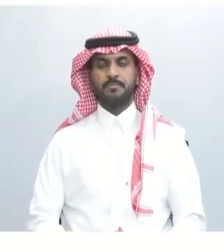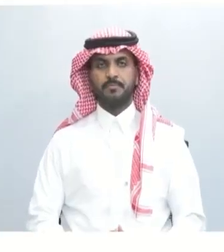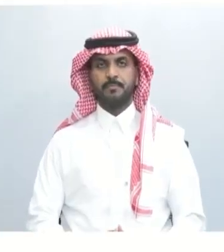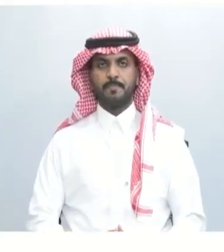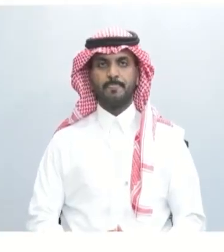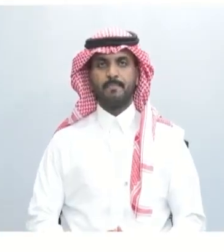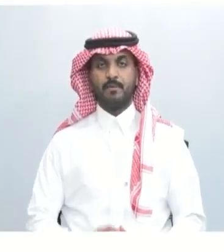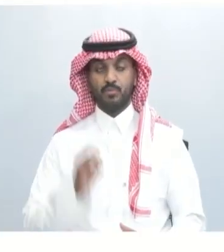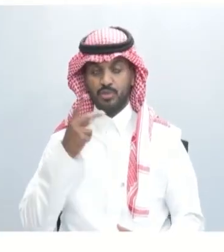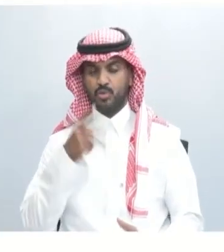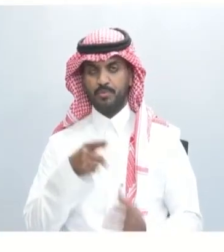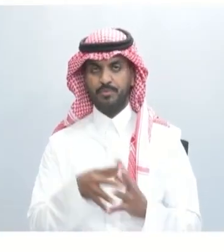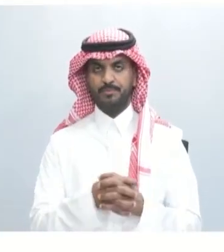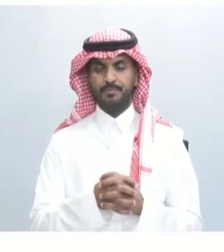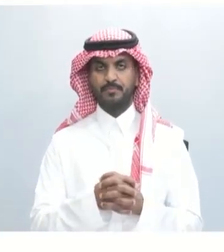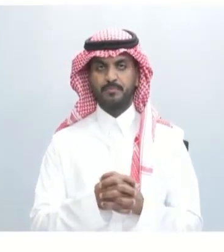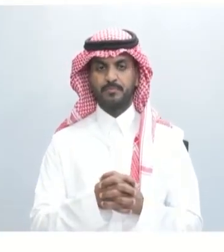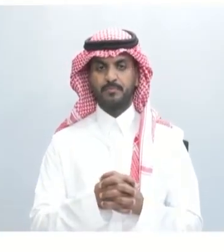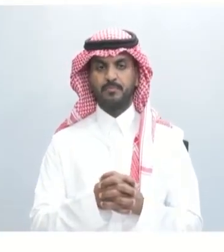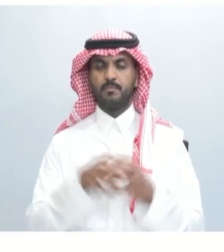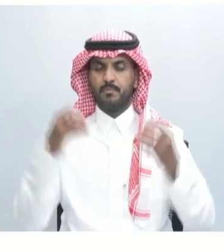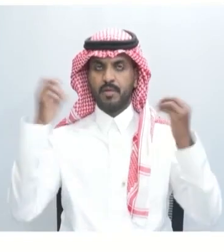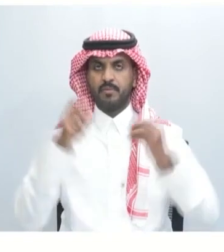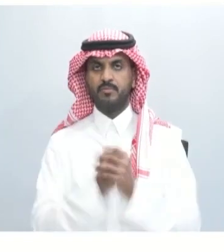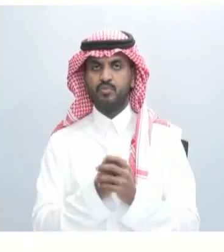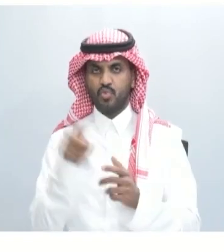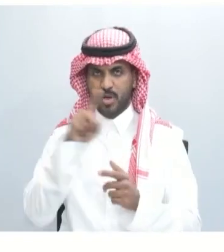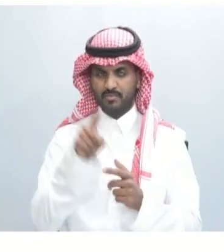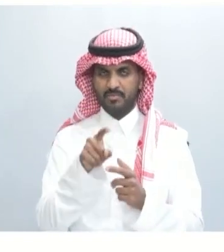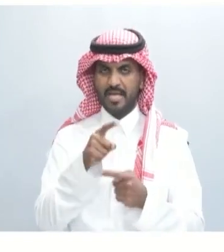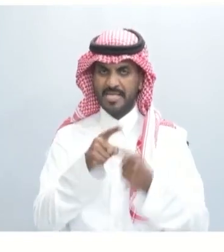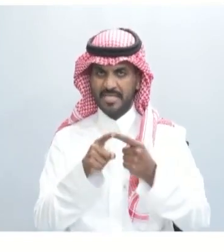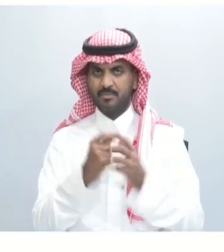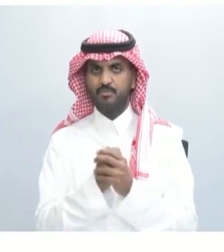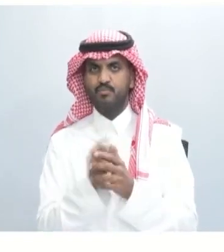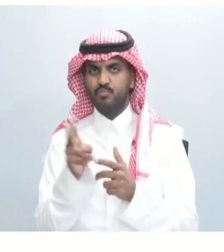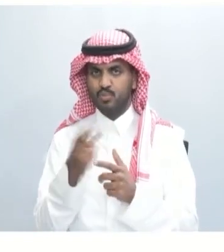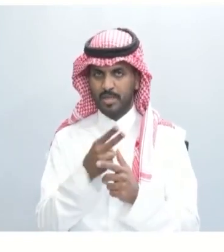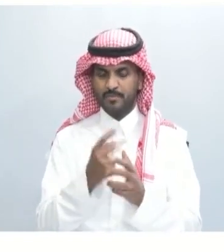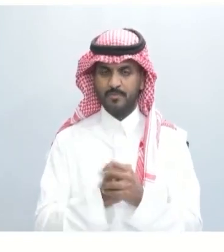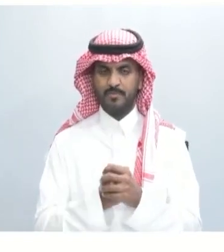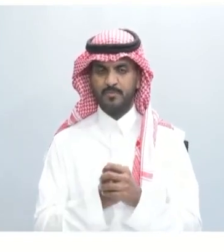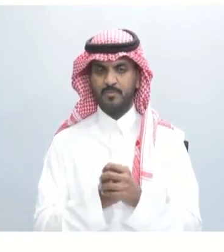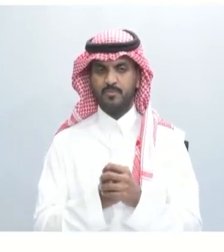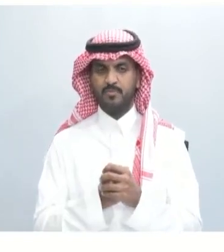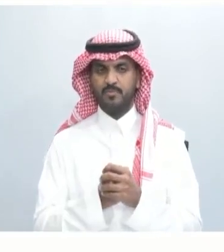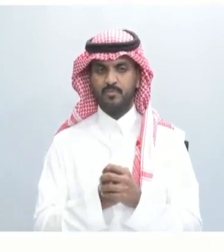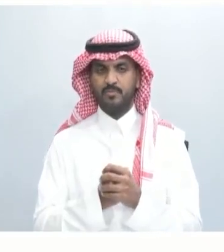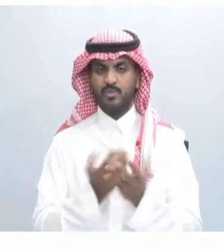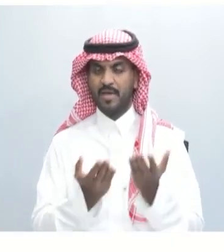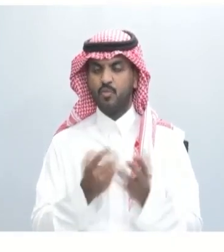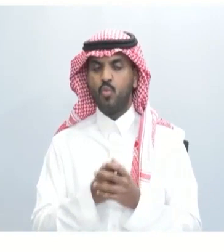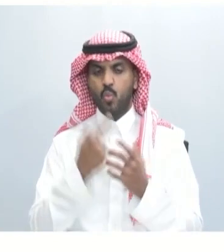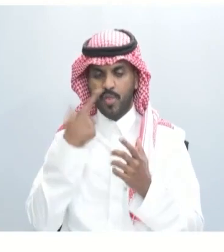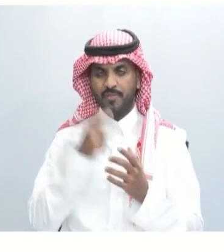هاي مبدعين وصلت الاجابه بارك الله فيكم هل الكسرين متكافئان نعم متكافئان ونوضح ذلك